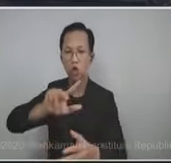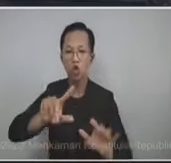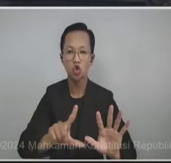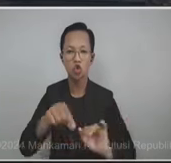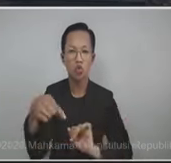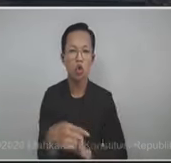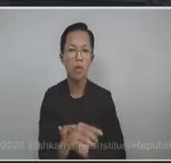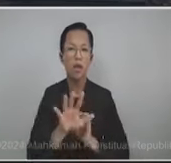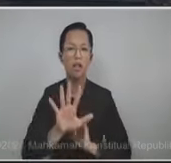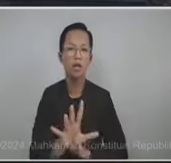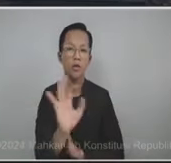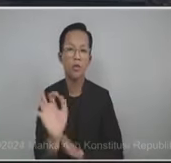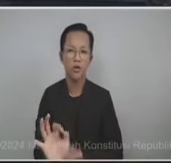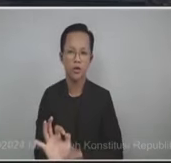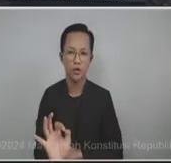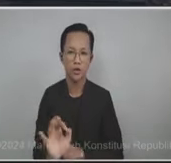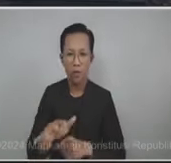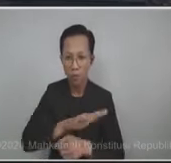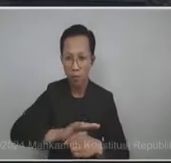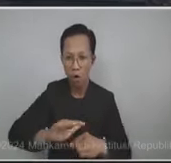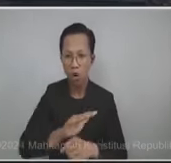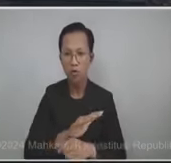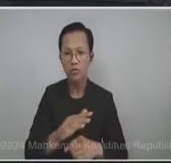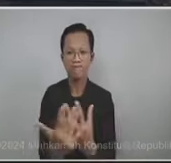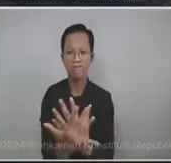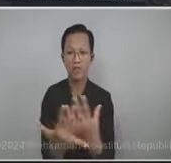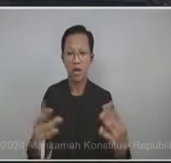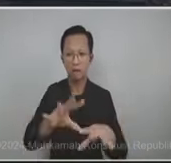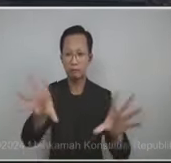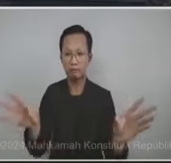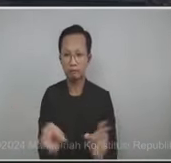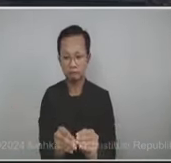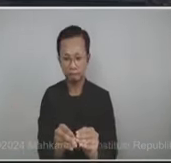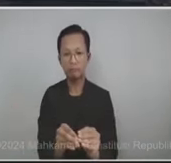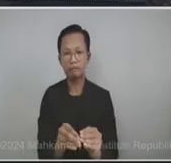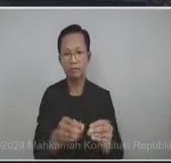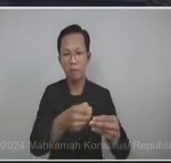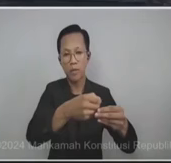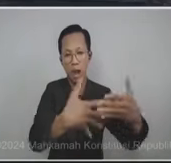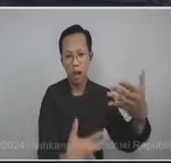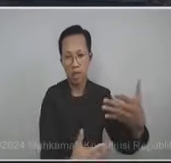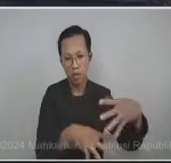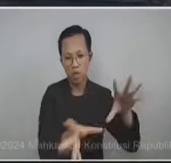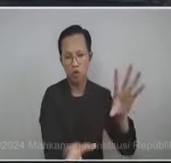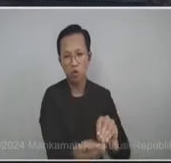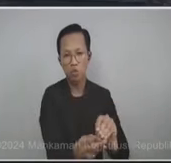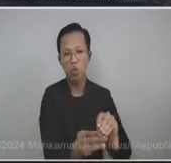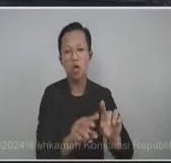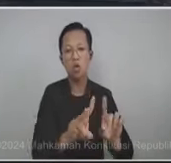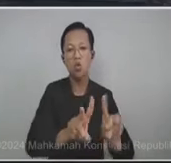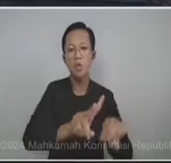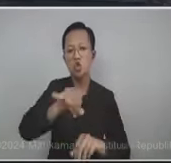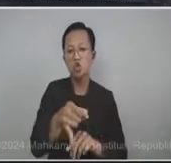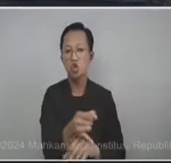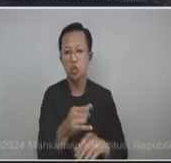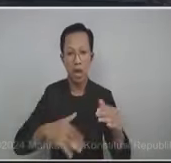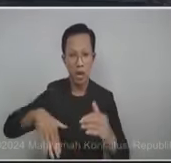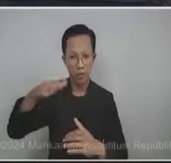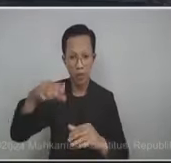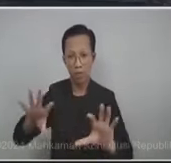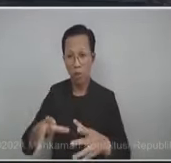provinsi tersebut provinsi dengan jumlah penduduk yang termuat pada daftar pemilih tetap lebih dari 12 juta jiwa partai politik atau